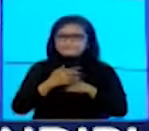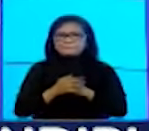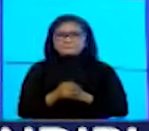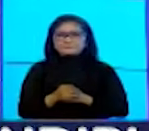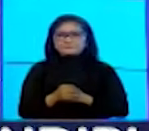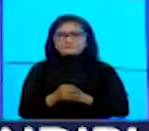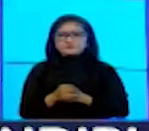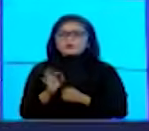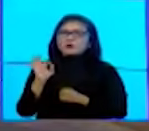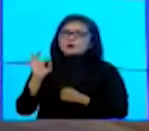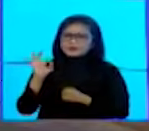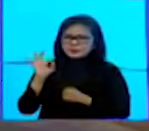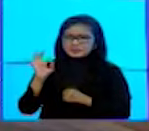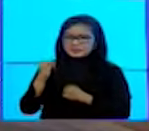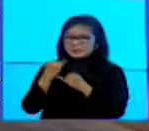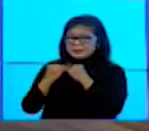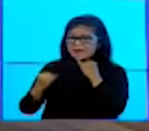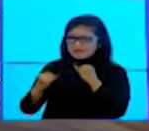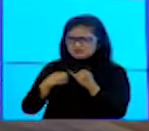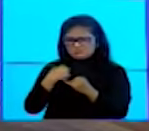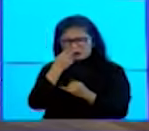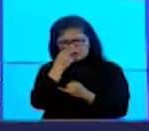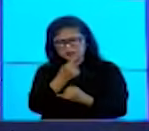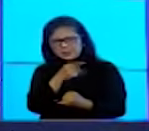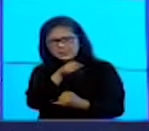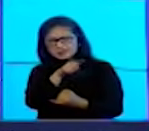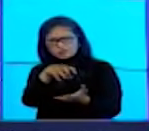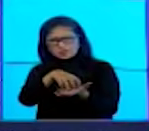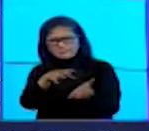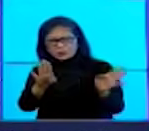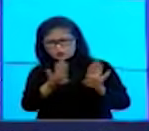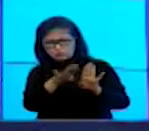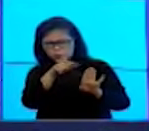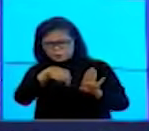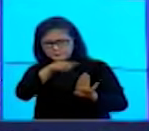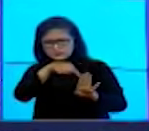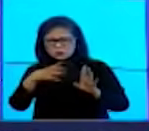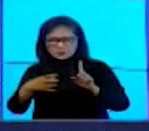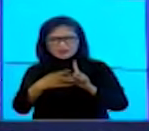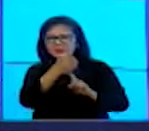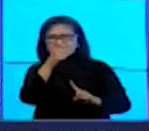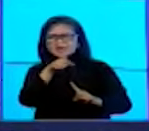Baik, dan terakhir Pak, kalau melihat dari mikro lockdown sendiri, apakah ada target misalnya pengembangannya seperti